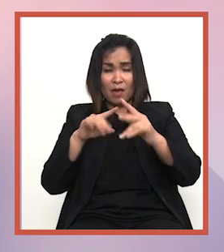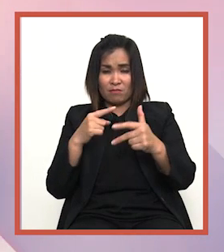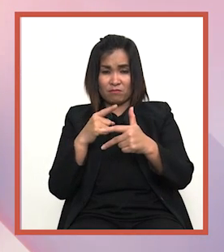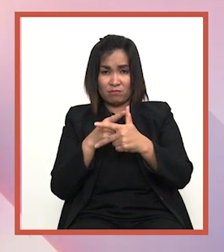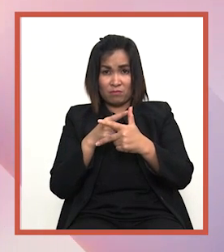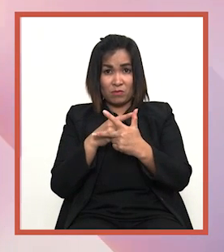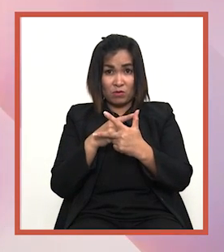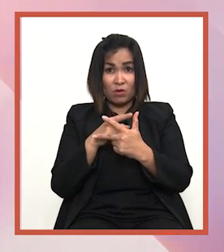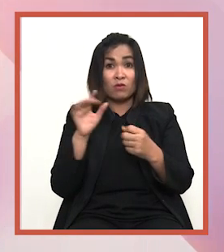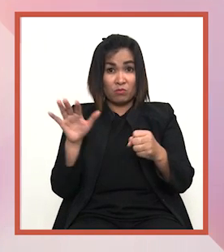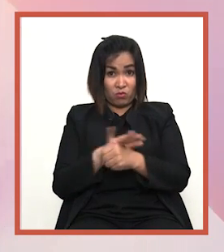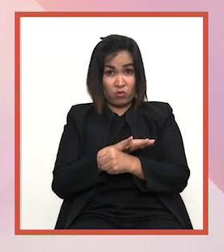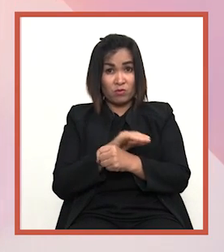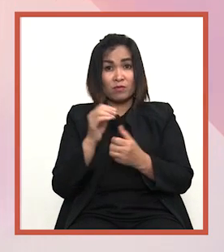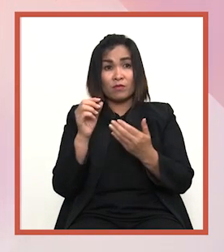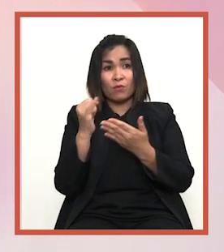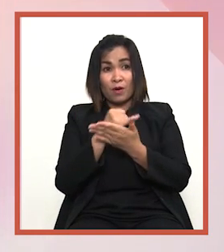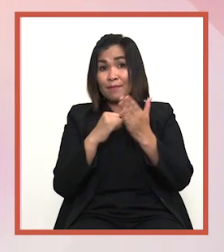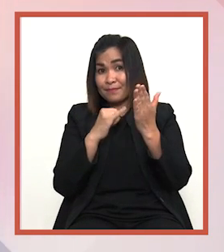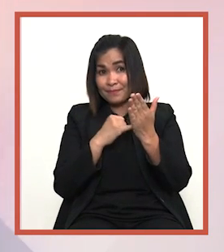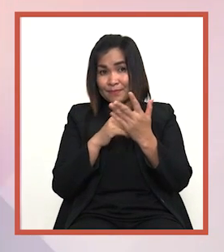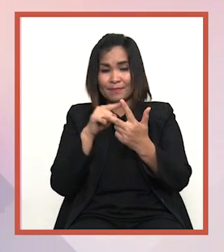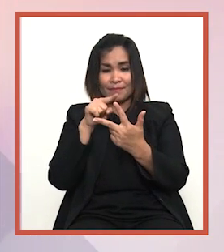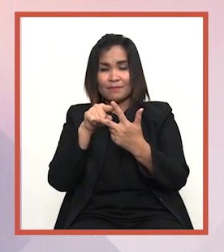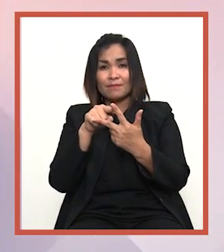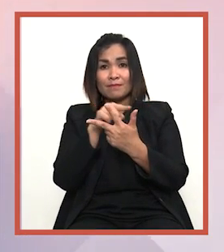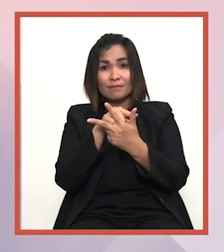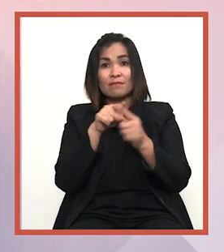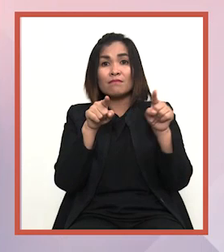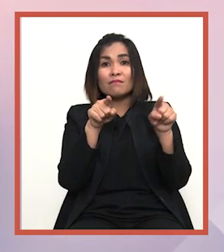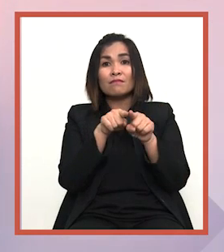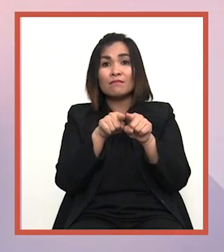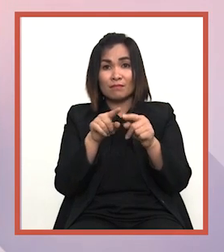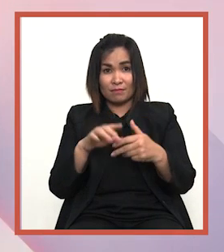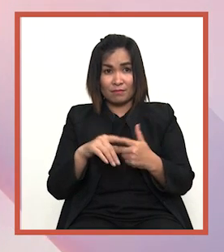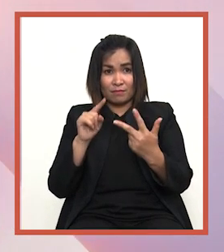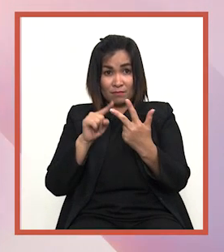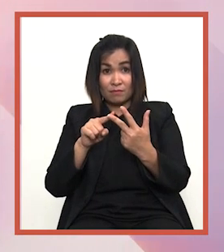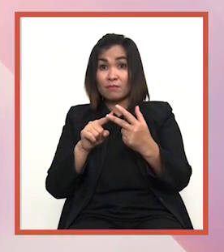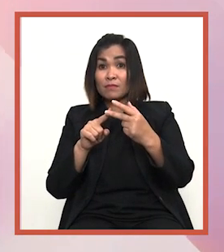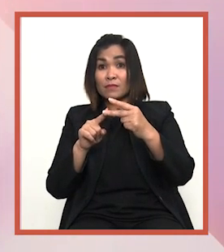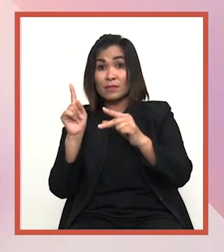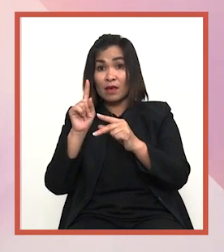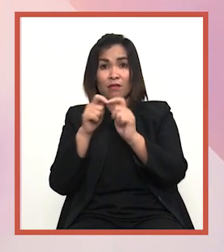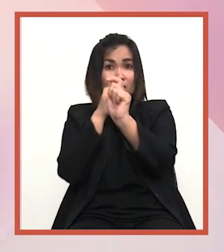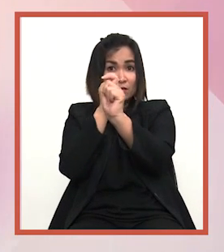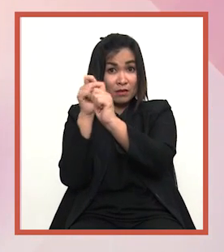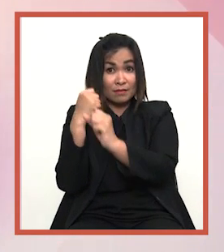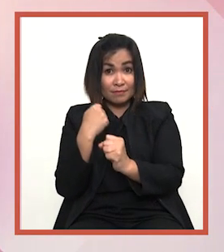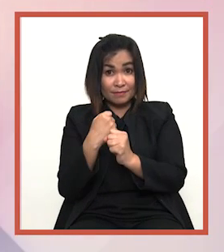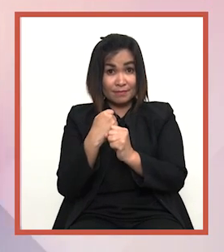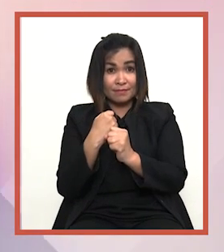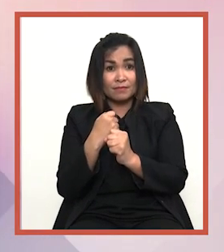แบบการทำงานนะครับสัญลักษณ์ก็จะเหมือนแบบงานสมบูรณ์แบบงานติดตั้งนะครับน